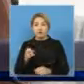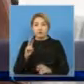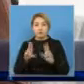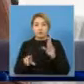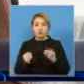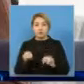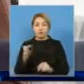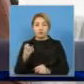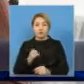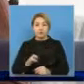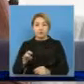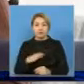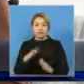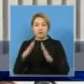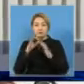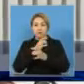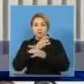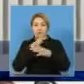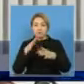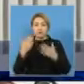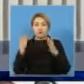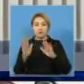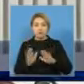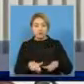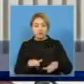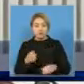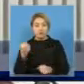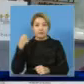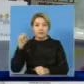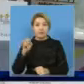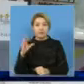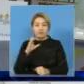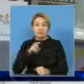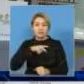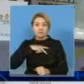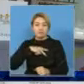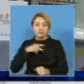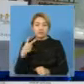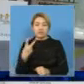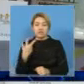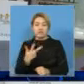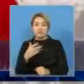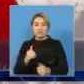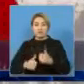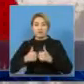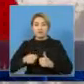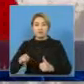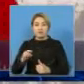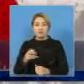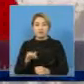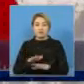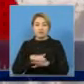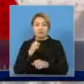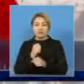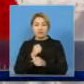при Уйлском районном Доме культуры. А уже позже завоевывает серебряную медаль на 3-м республиканском конкурсе «Караван